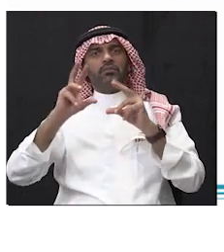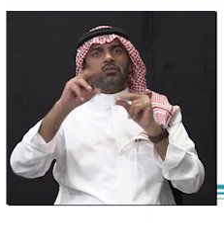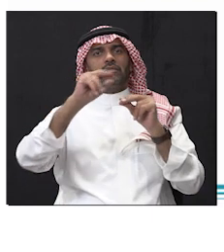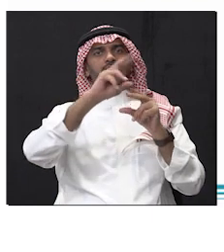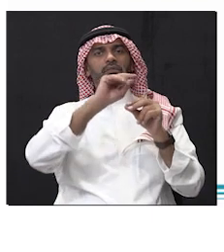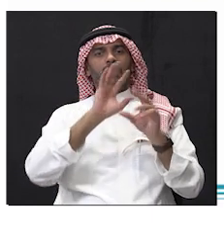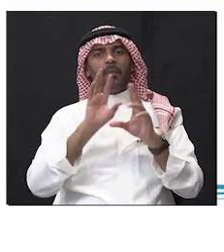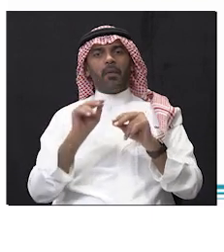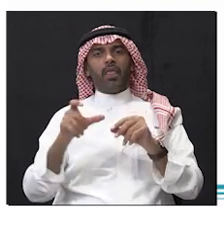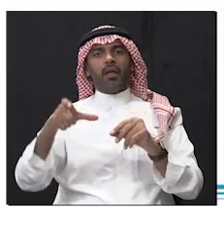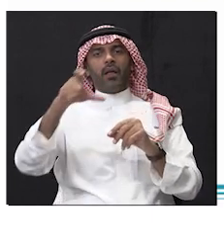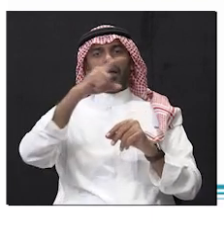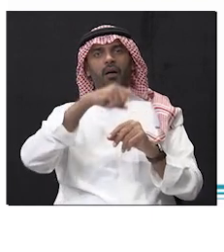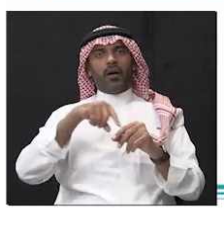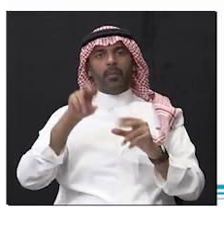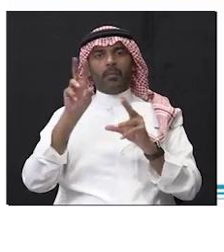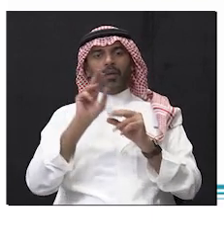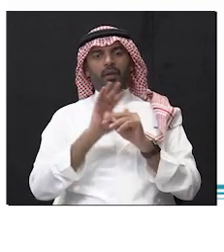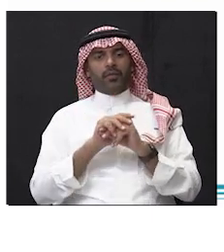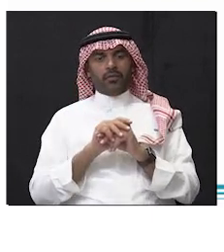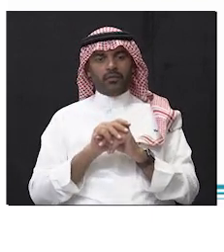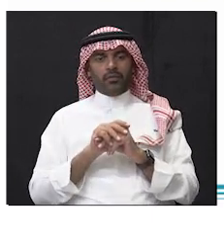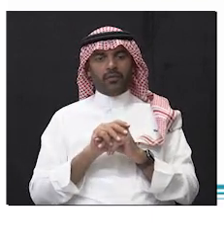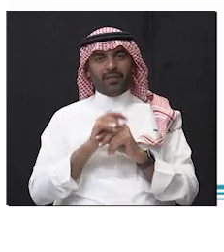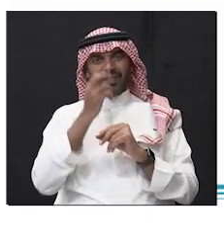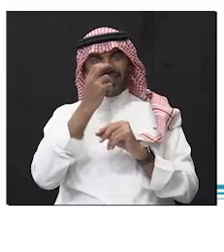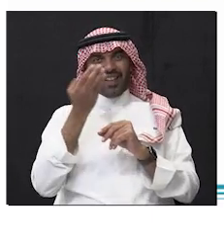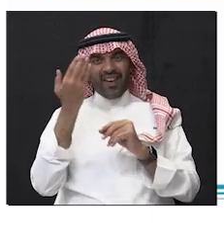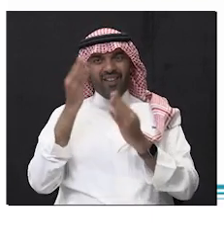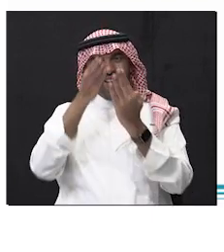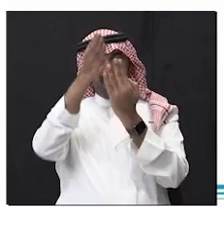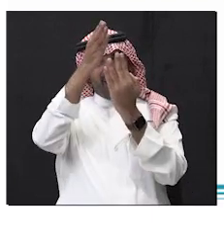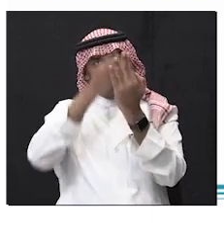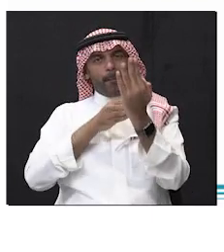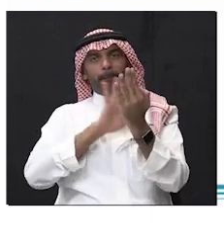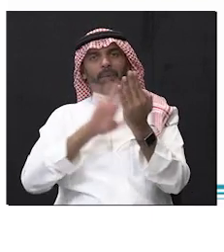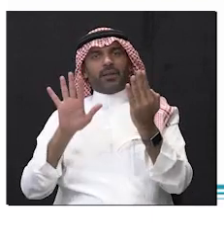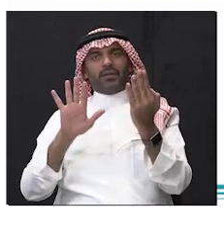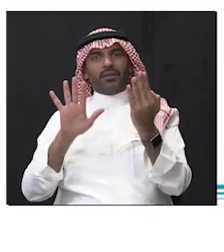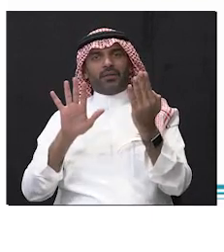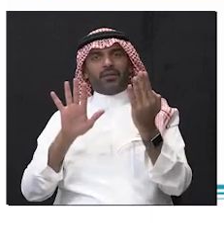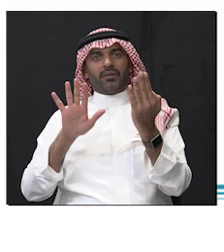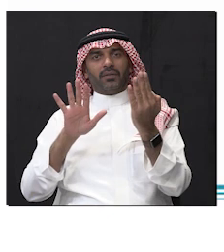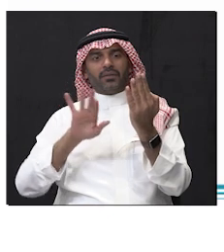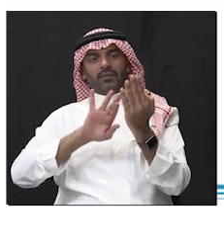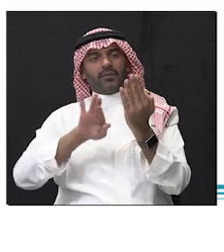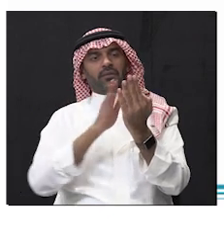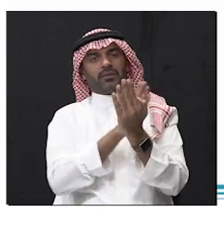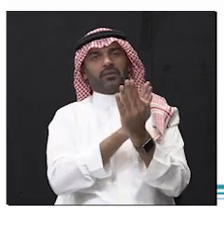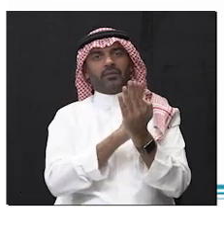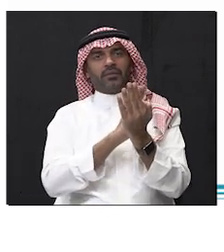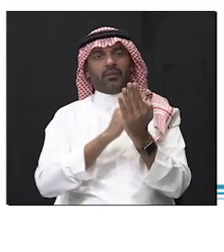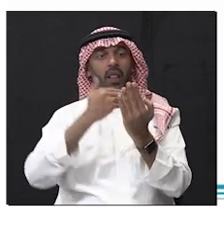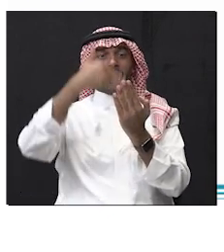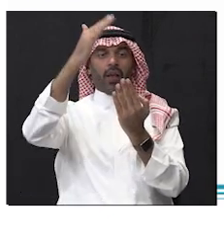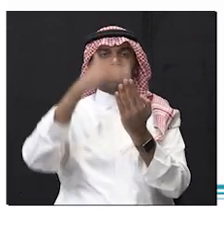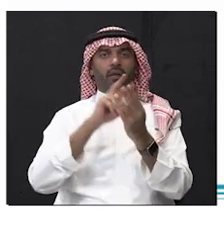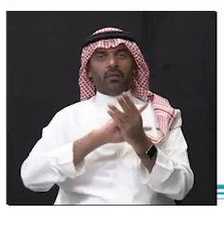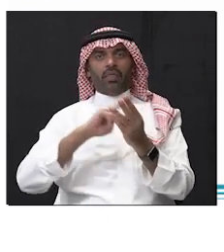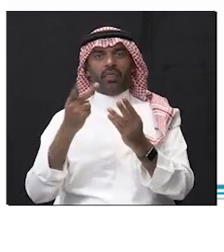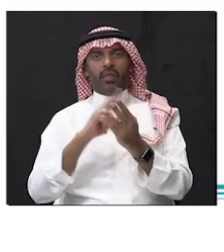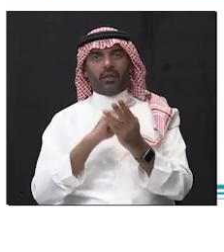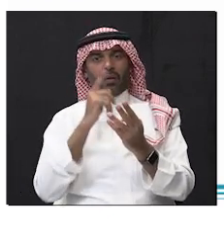من المركز أيضا تعطيني جزئين متشابهين أو متماثلين. كذلك لو قسمناها بطريقة أخرى،